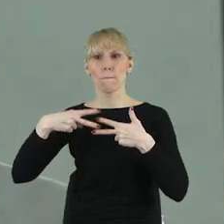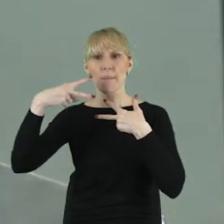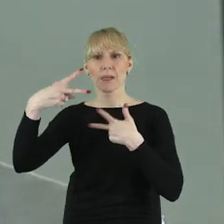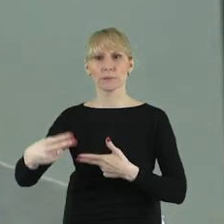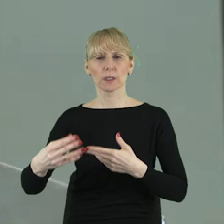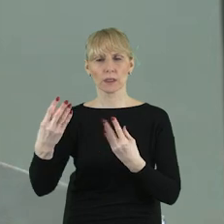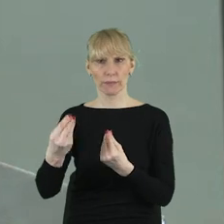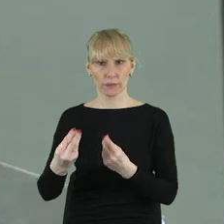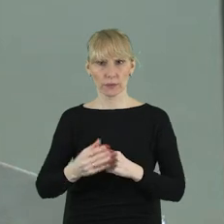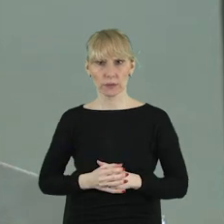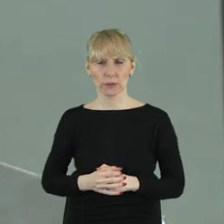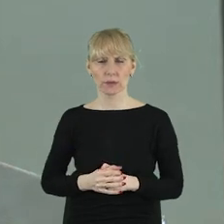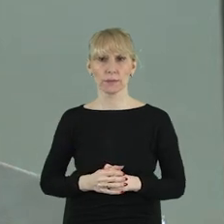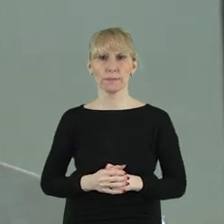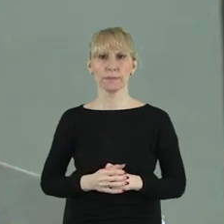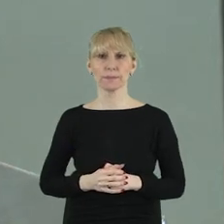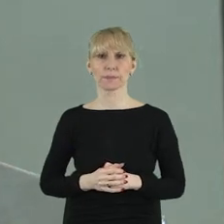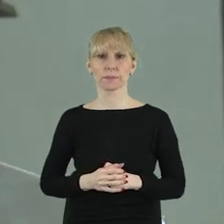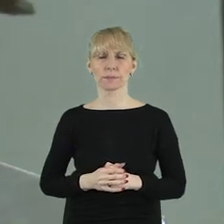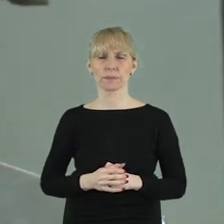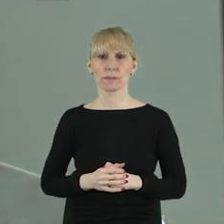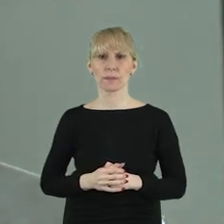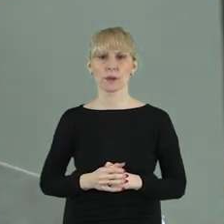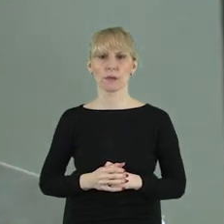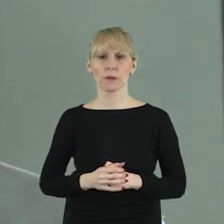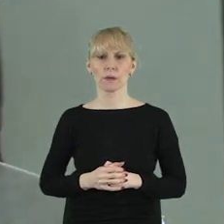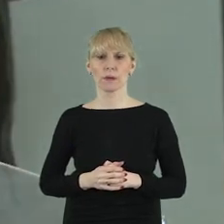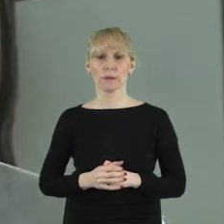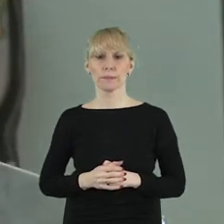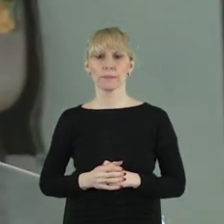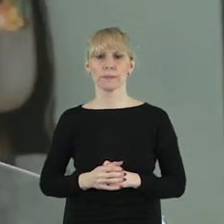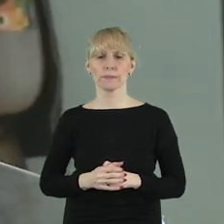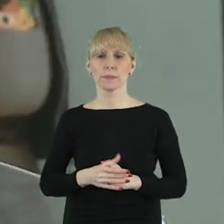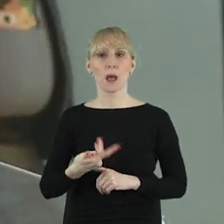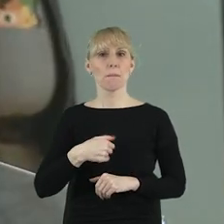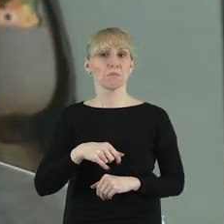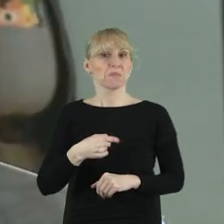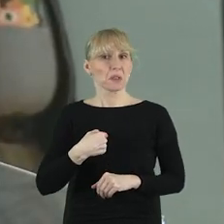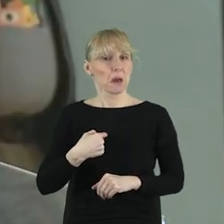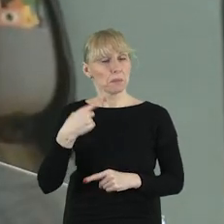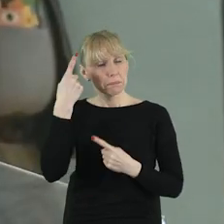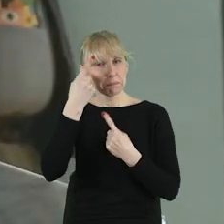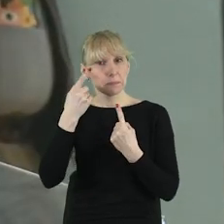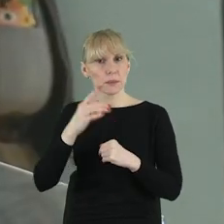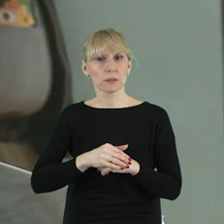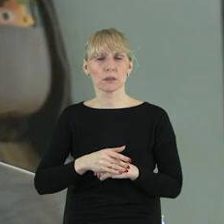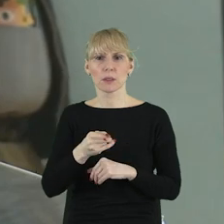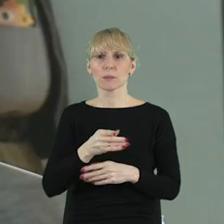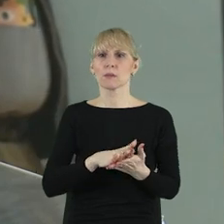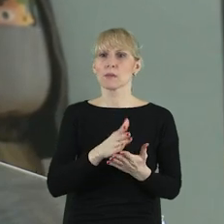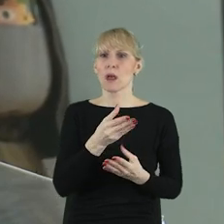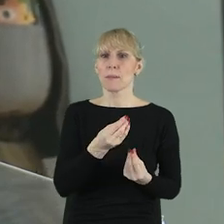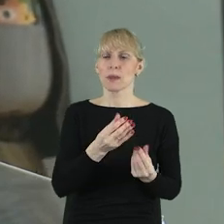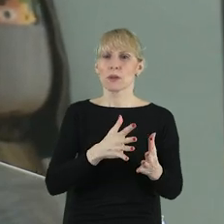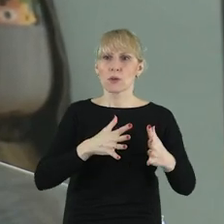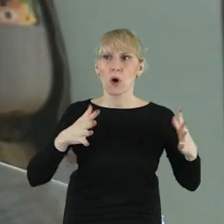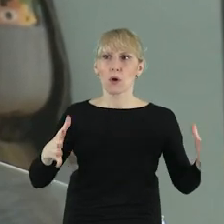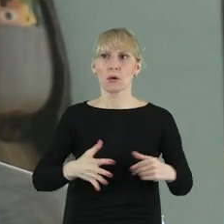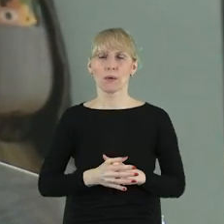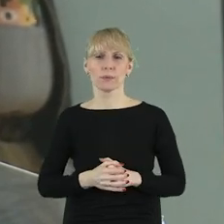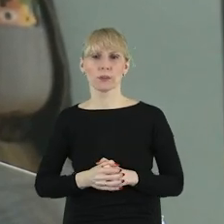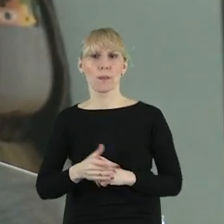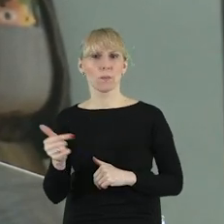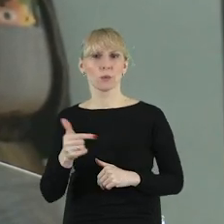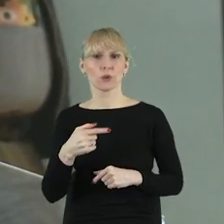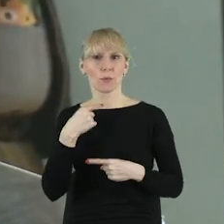ogląd sytuacji ze strony tychże organizacji. Moim zdaniem przy tak ogromnych pieniądzach